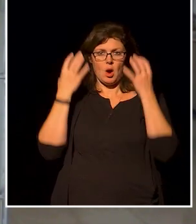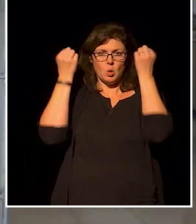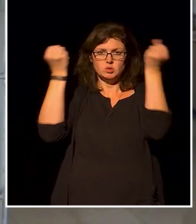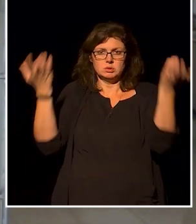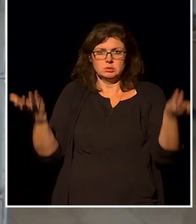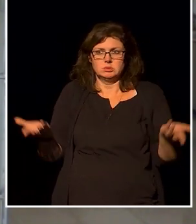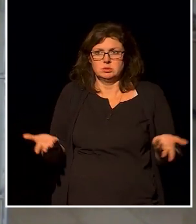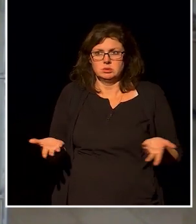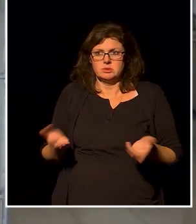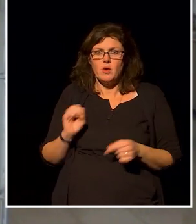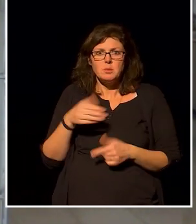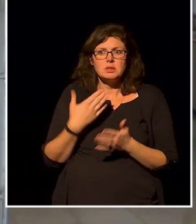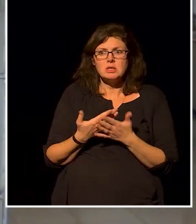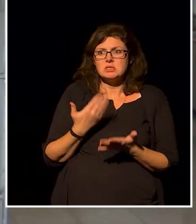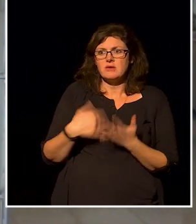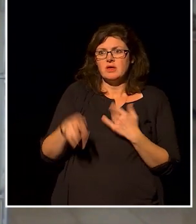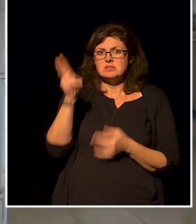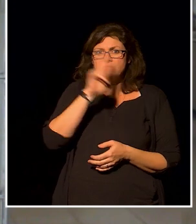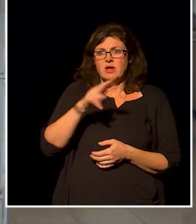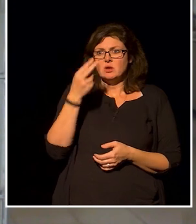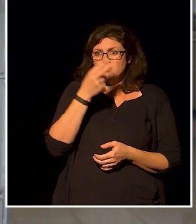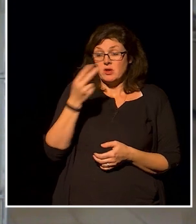ehrlich gesagt, das wird sich nicht mehr wiederholen.